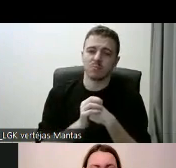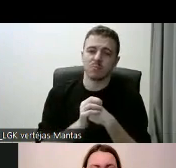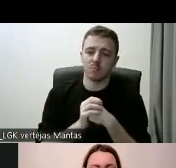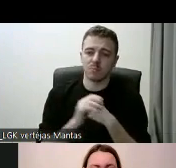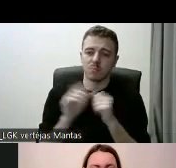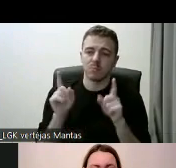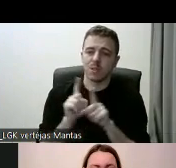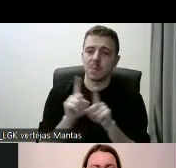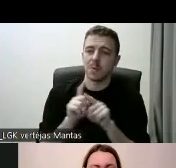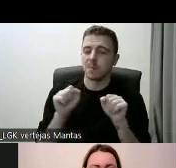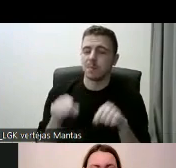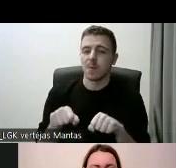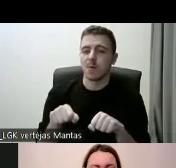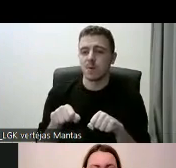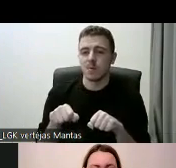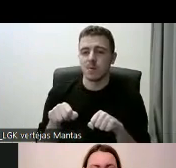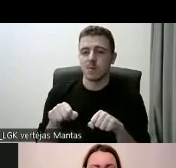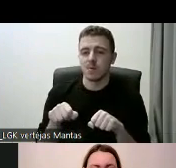gali būti